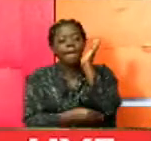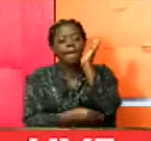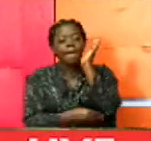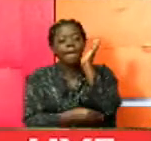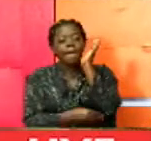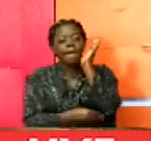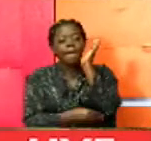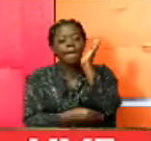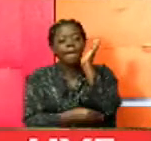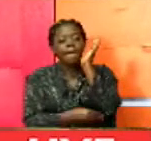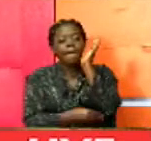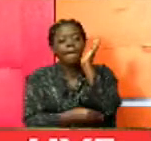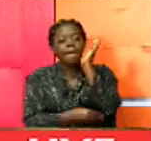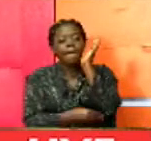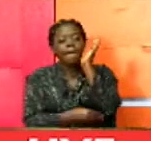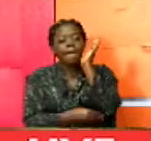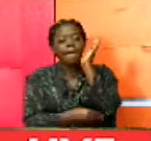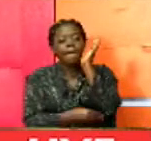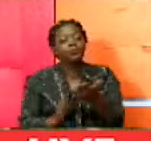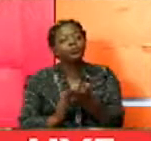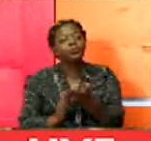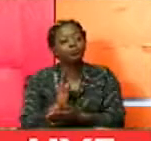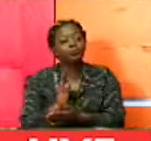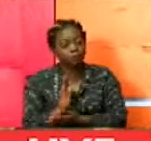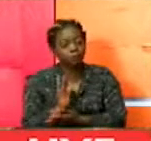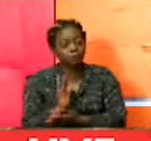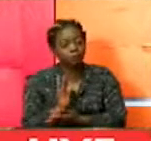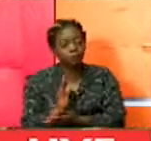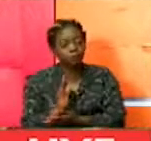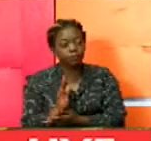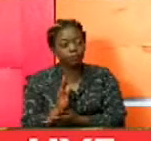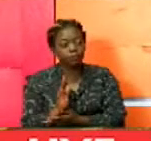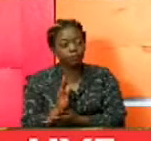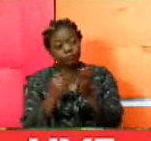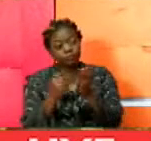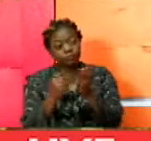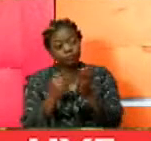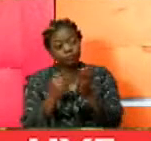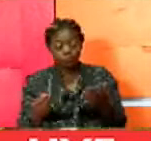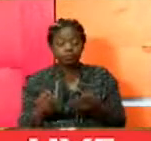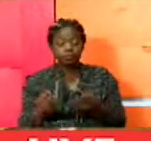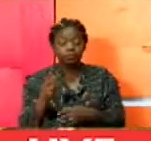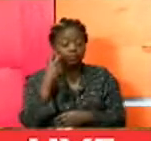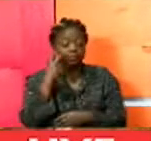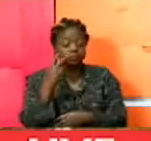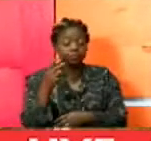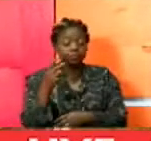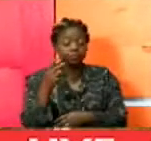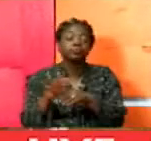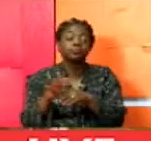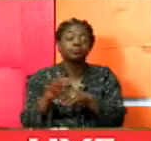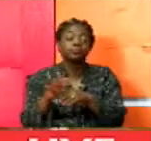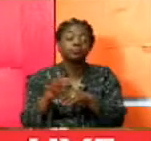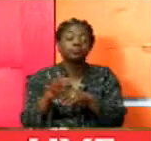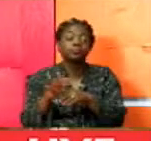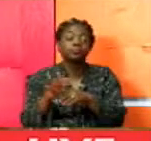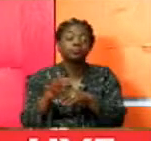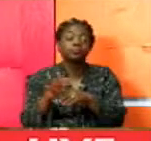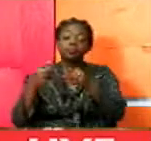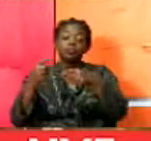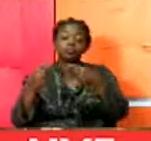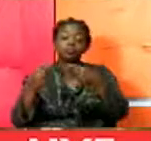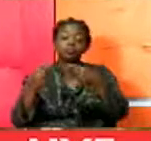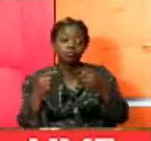kungula ssente. Obutuufu gwo bannayuganda balabi babukedde TV. Omwoleso gigende mu maaso